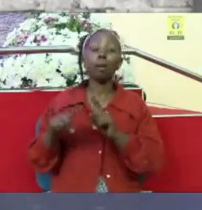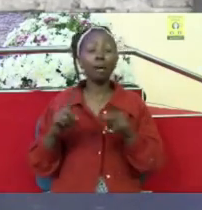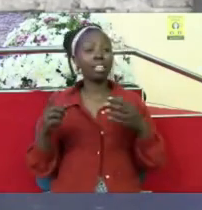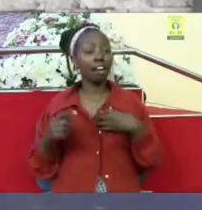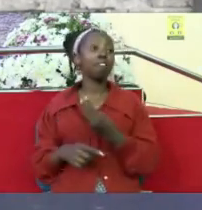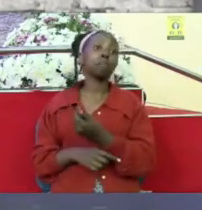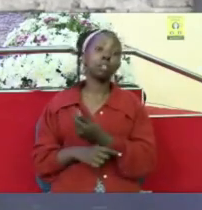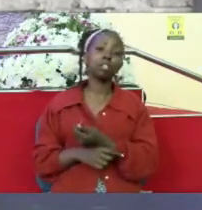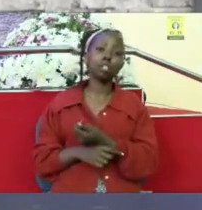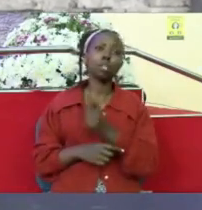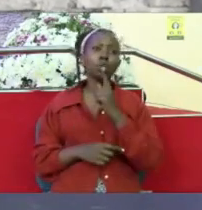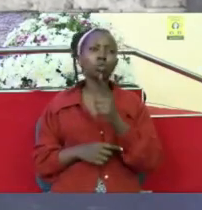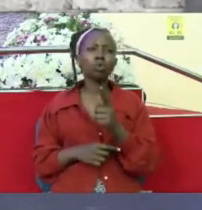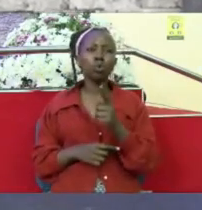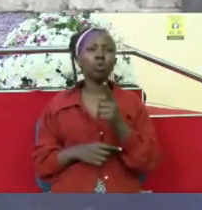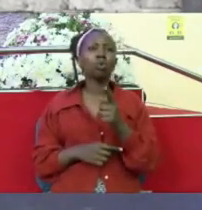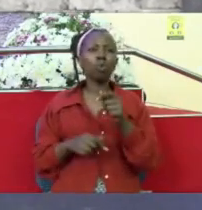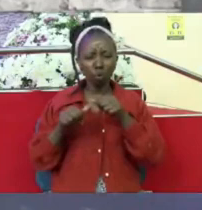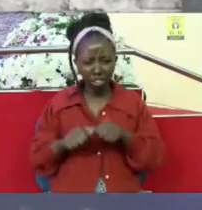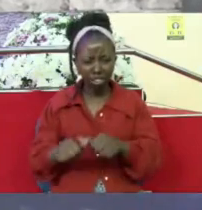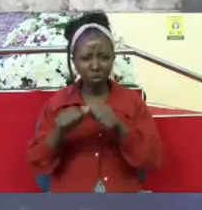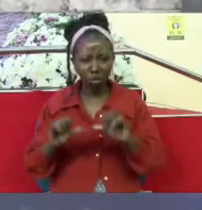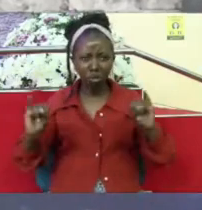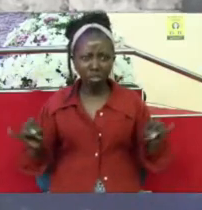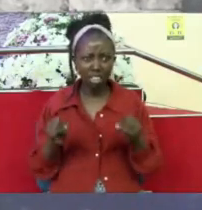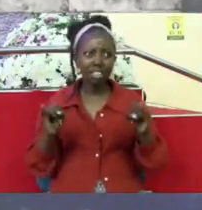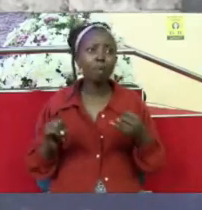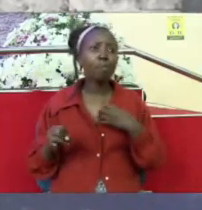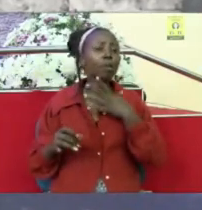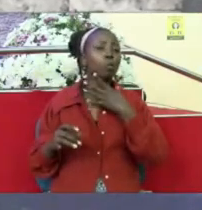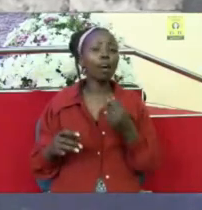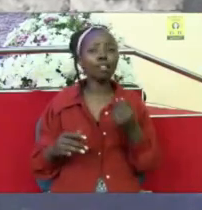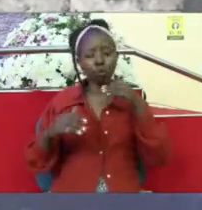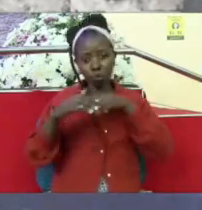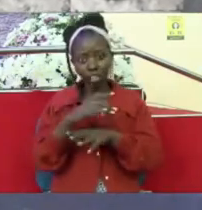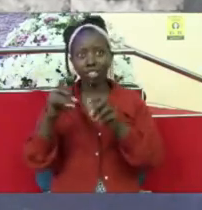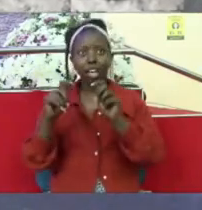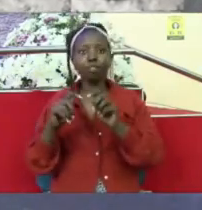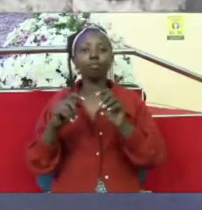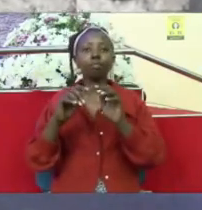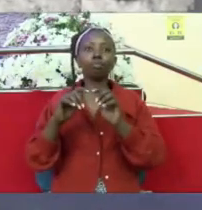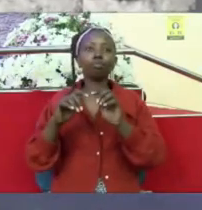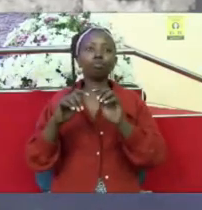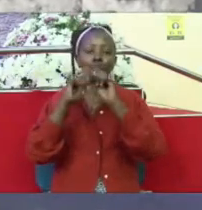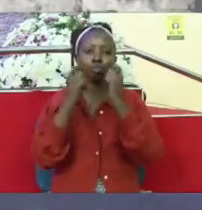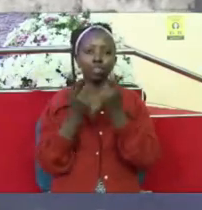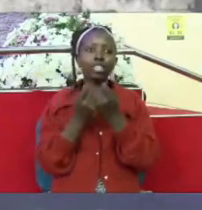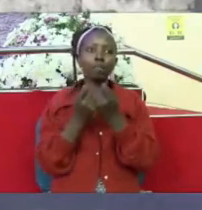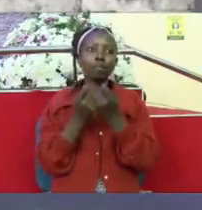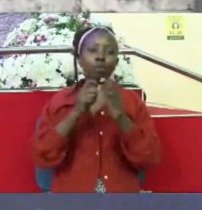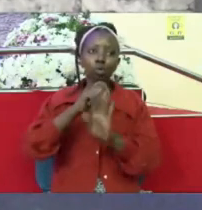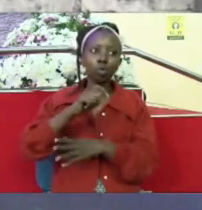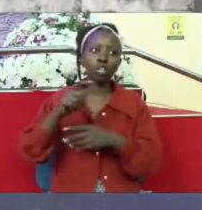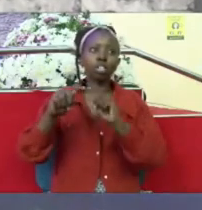Lakini alikuwa na pesa. So he insisted. Akanlazimisha. I want to be in the choir. Lazima nikuwe katika bendi. I want to be there. Lazima nikuwe playing